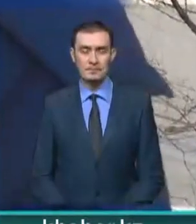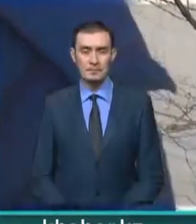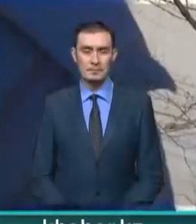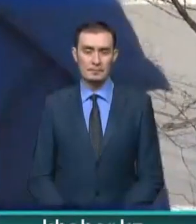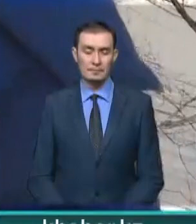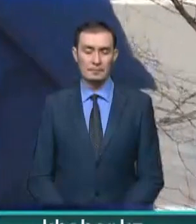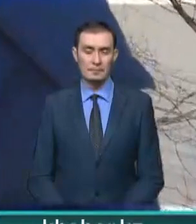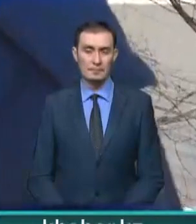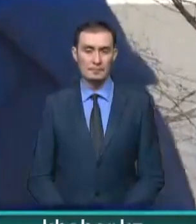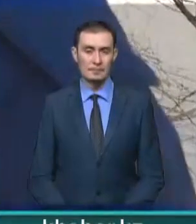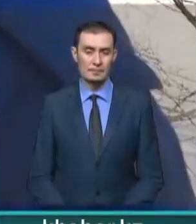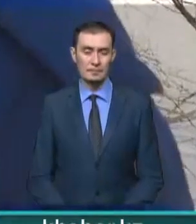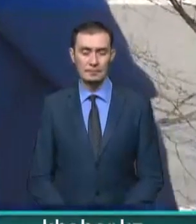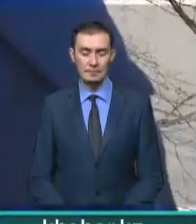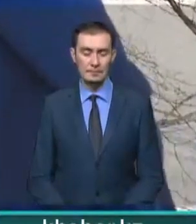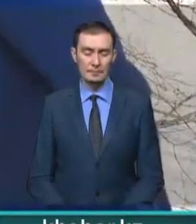сплоченность.